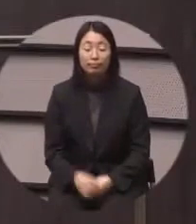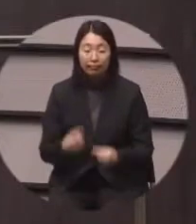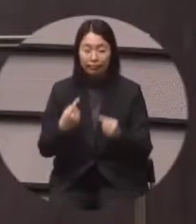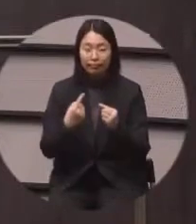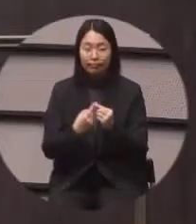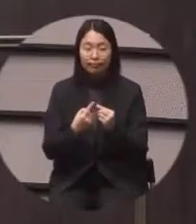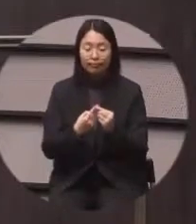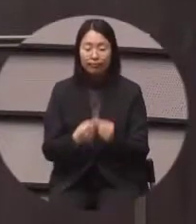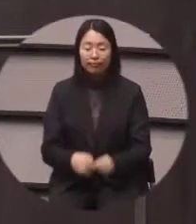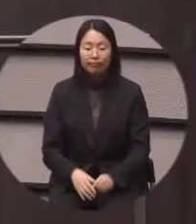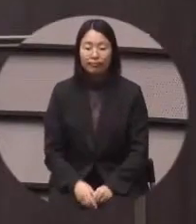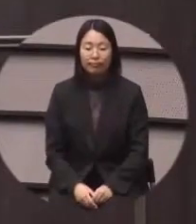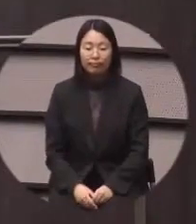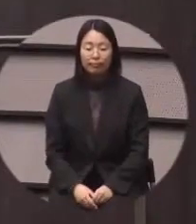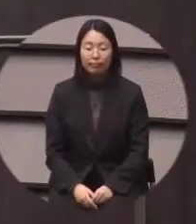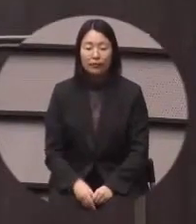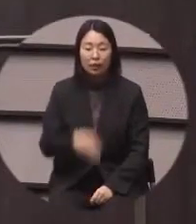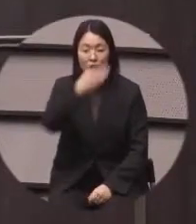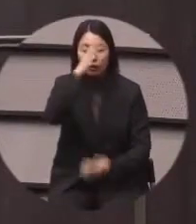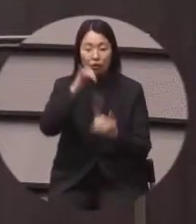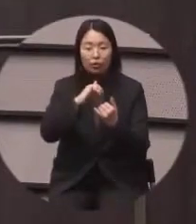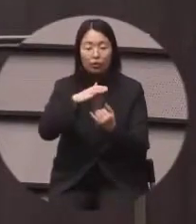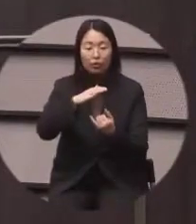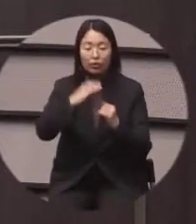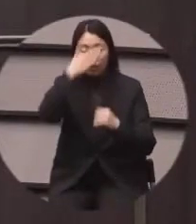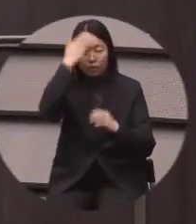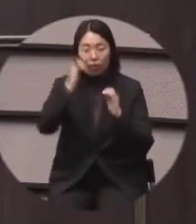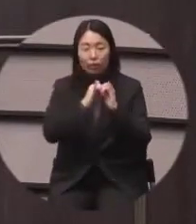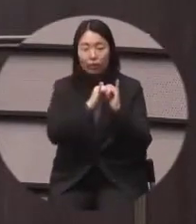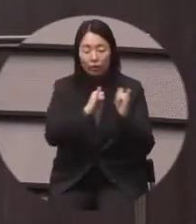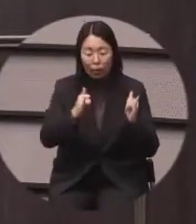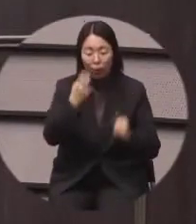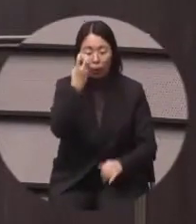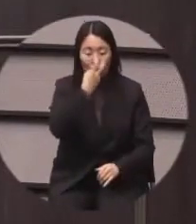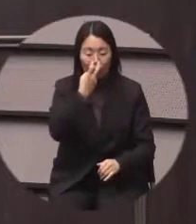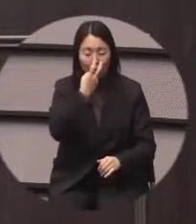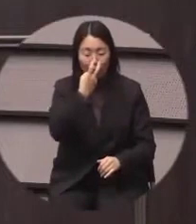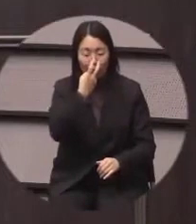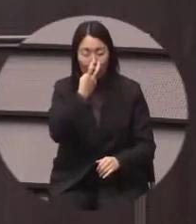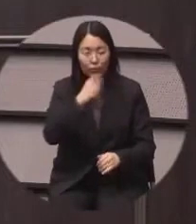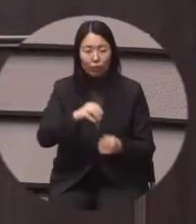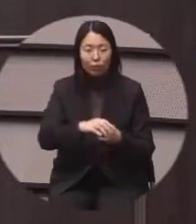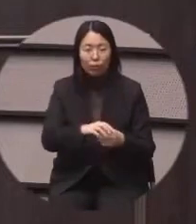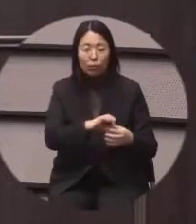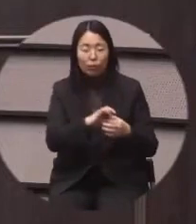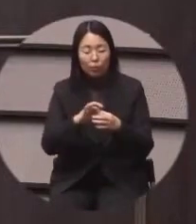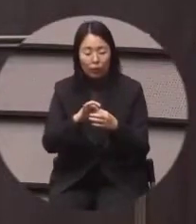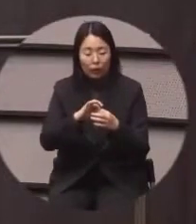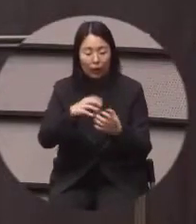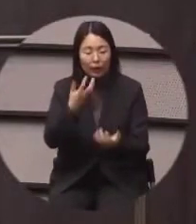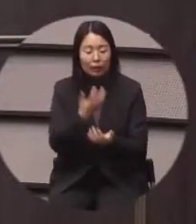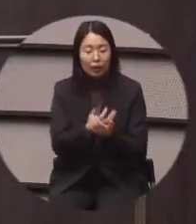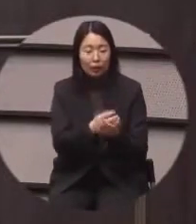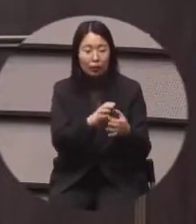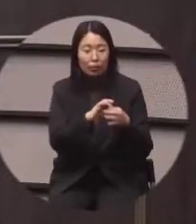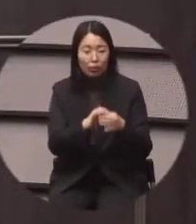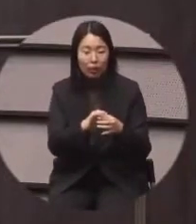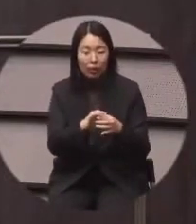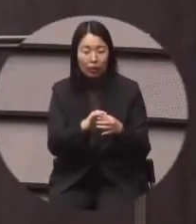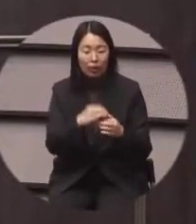첫째, 자체적으로 청년 관련 통계 자료를 작성을 통해 광주시 청년 고용률 및 실업률